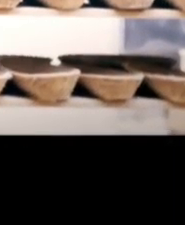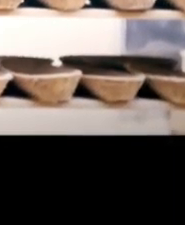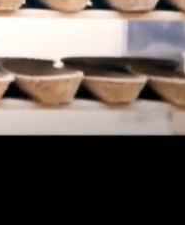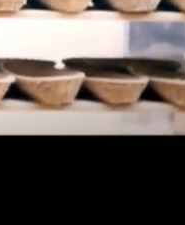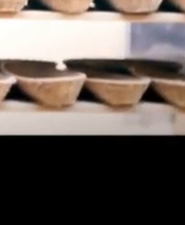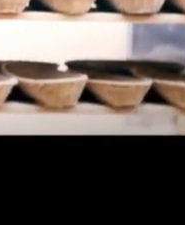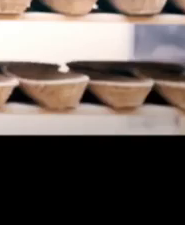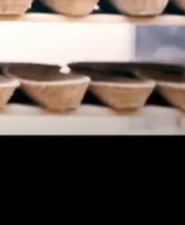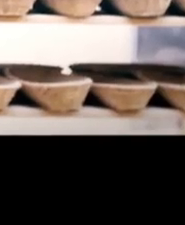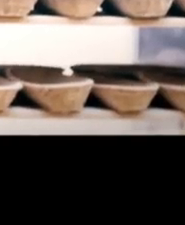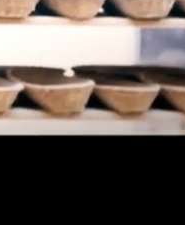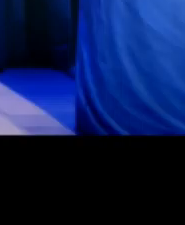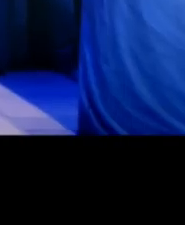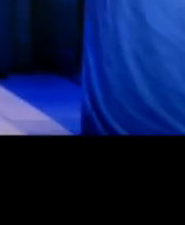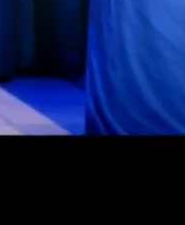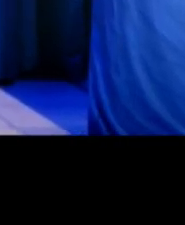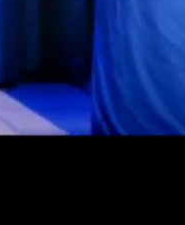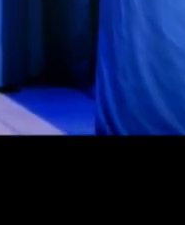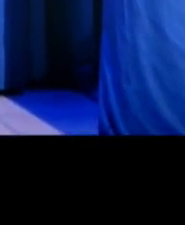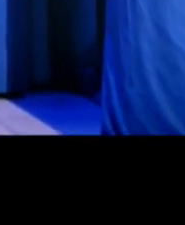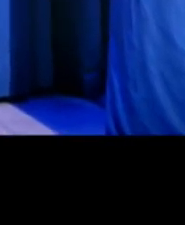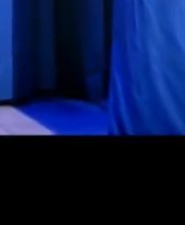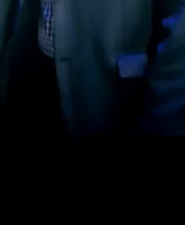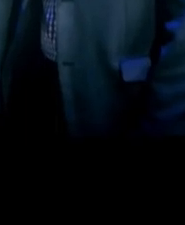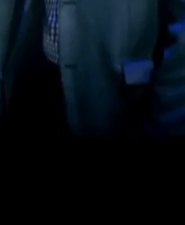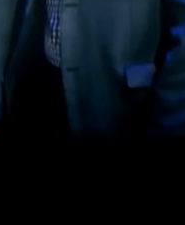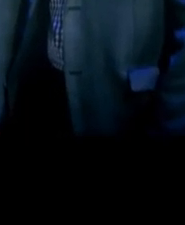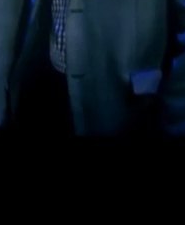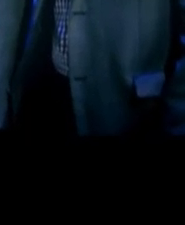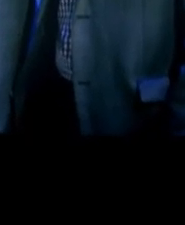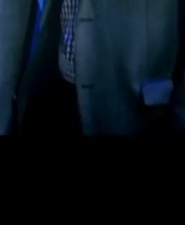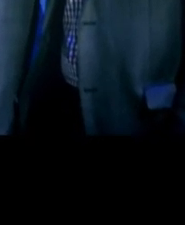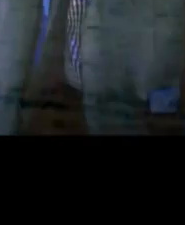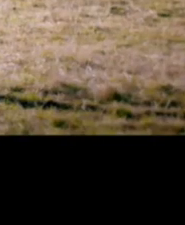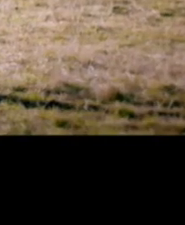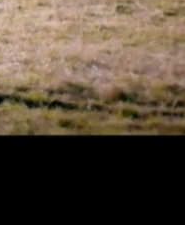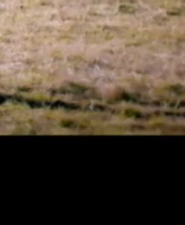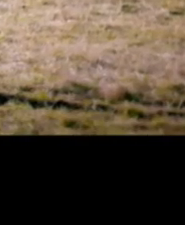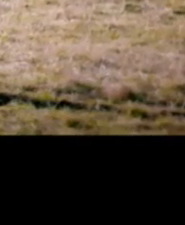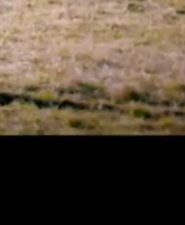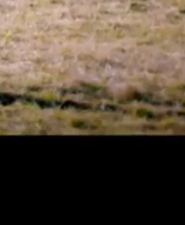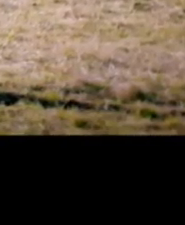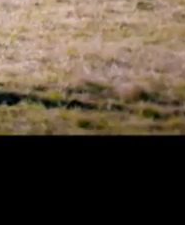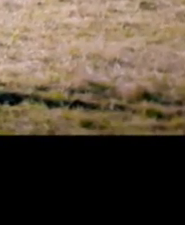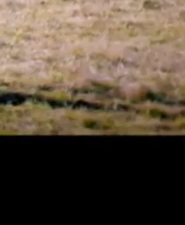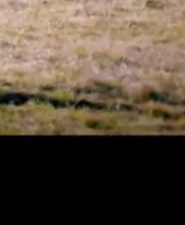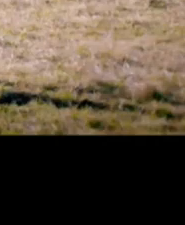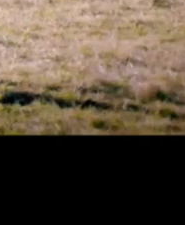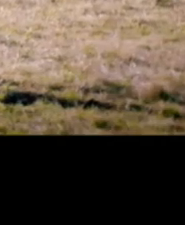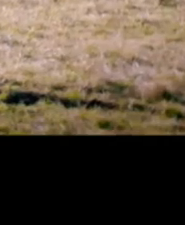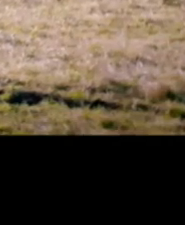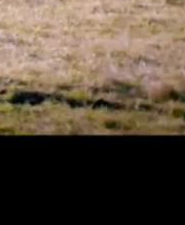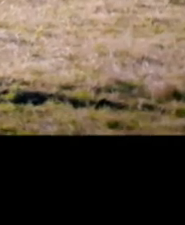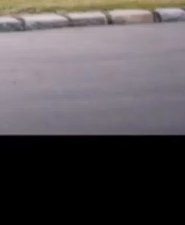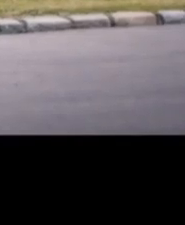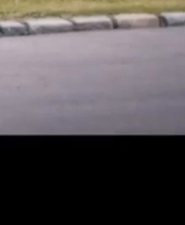sind das tägliche Brot. Wir sind immer da. Wir sind die besten